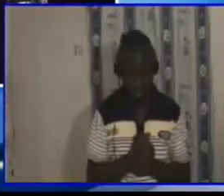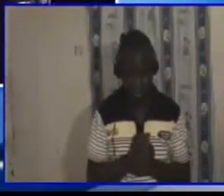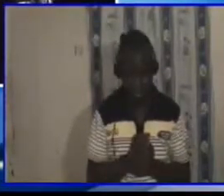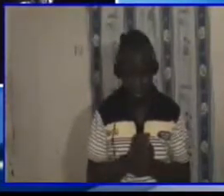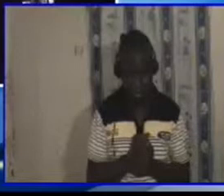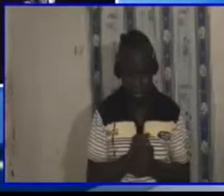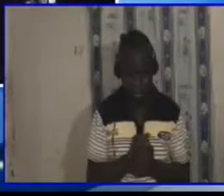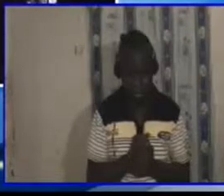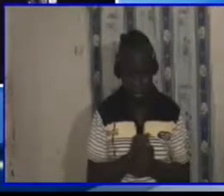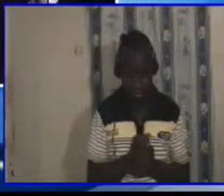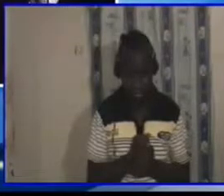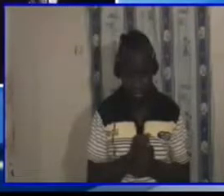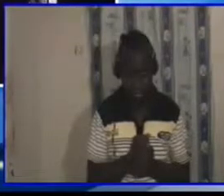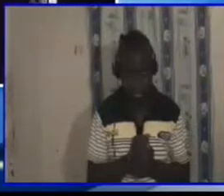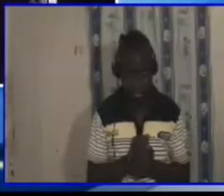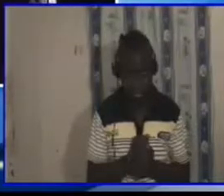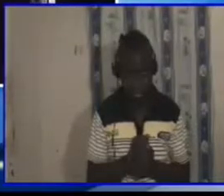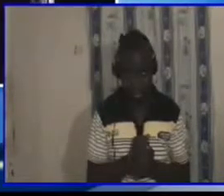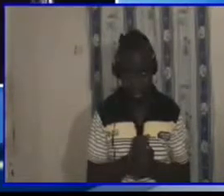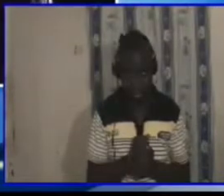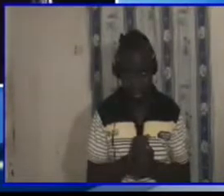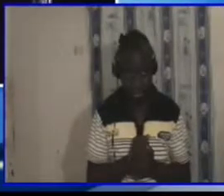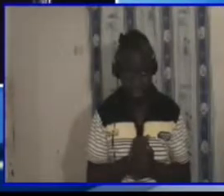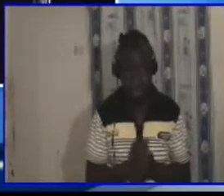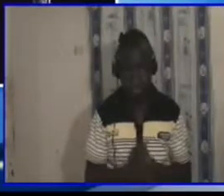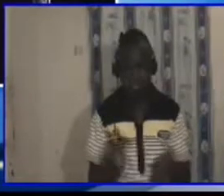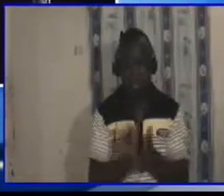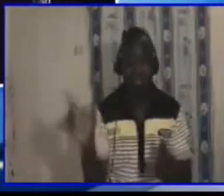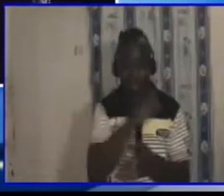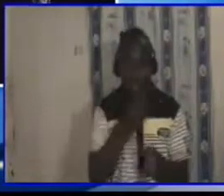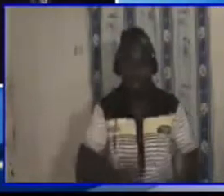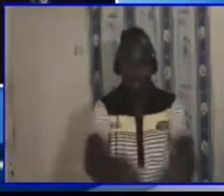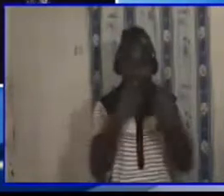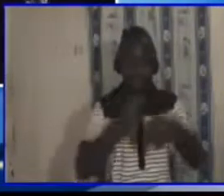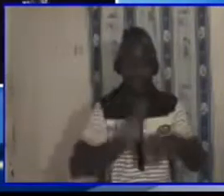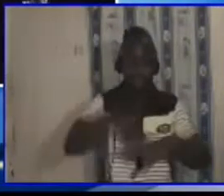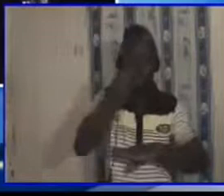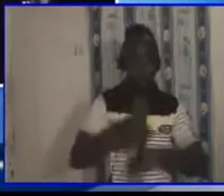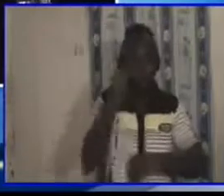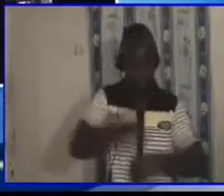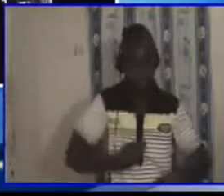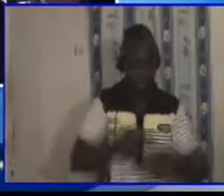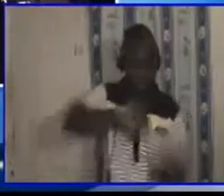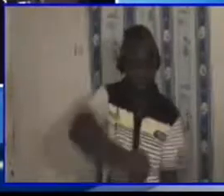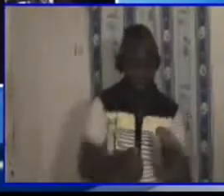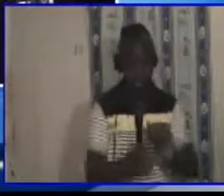giovanni battista ha predicato io vi battezzo in acqua